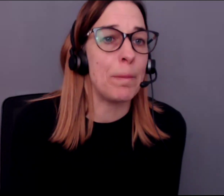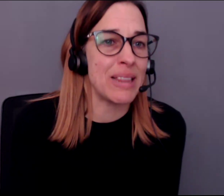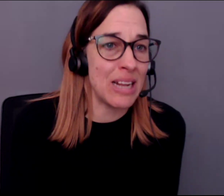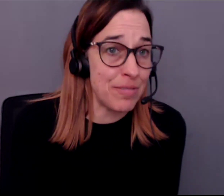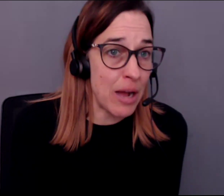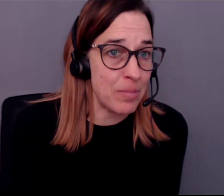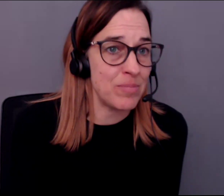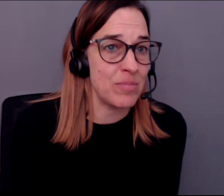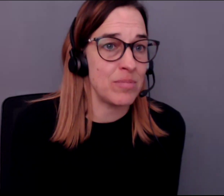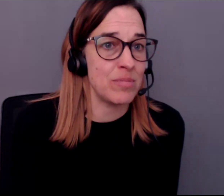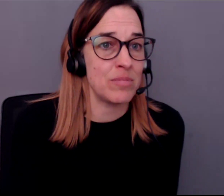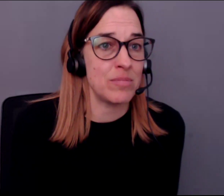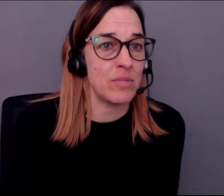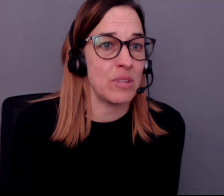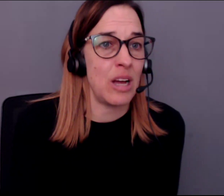comme mes pantalons en pattes d'éléphant.